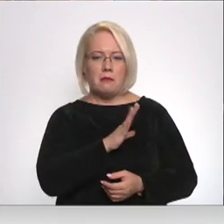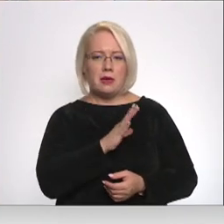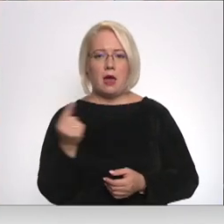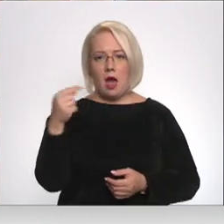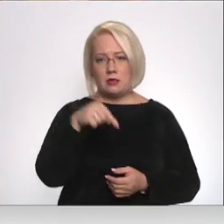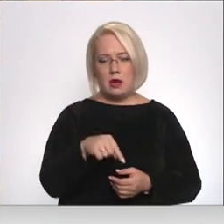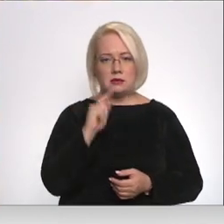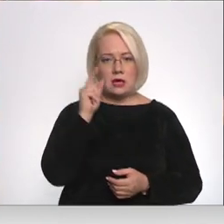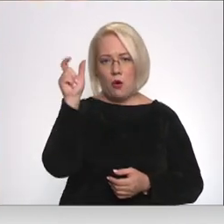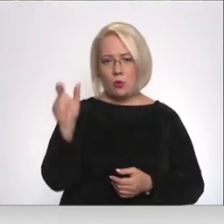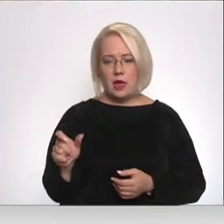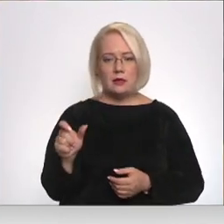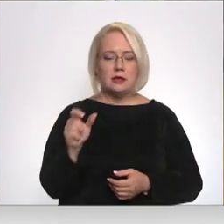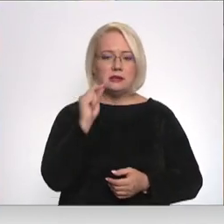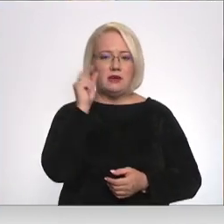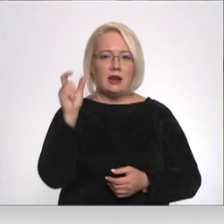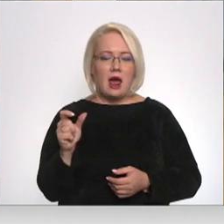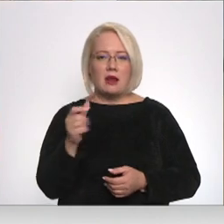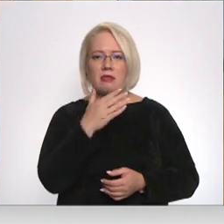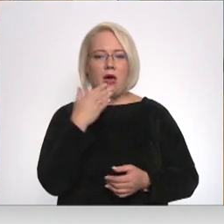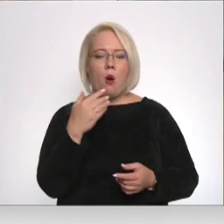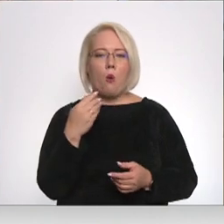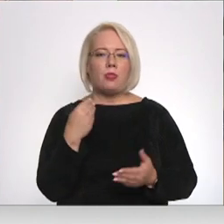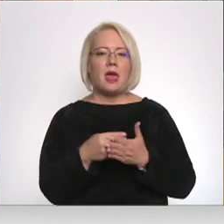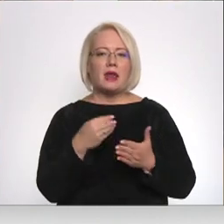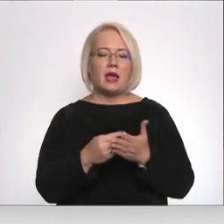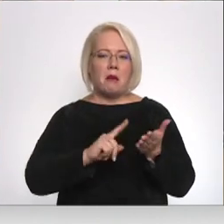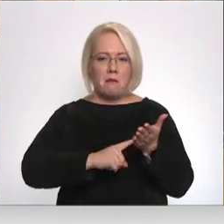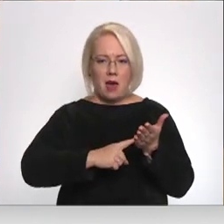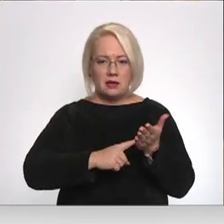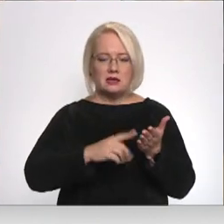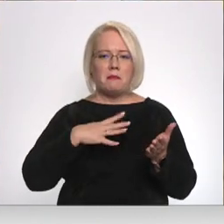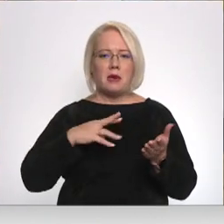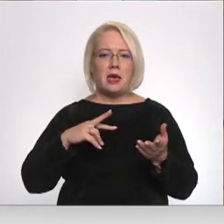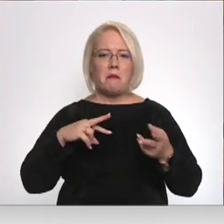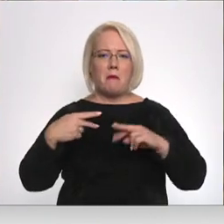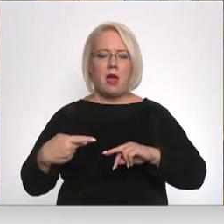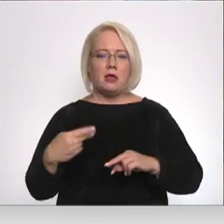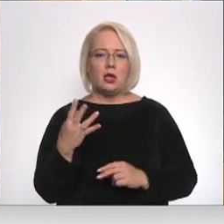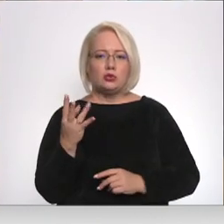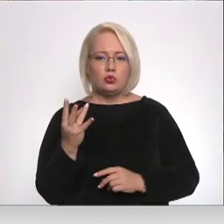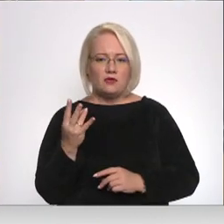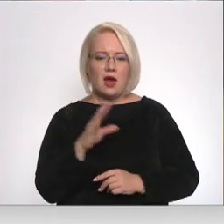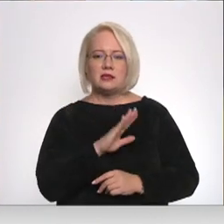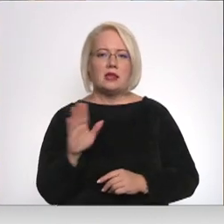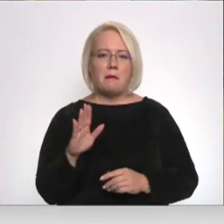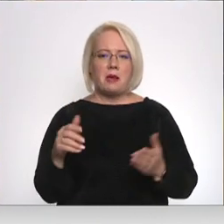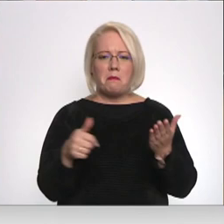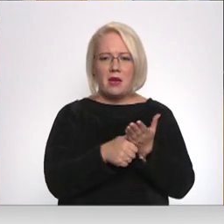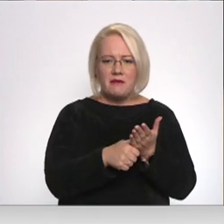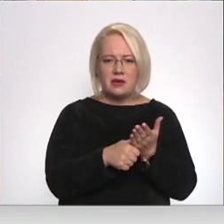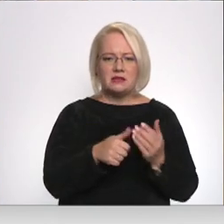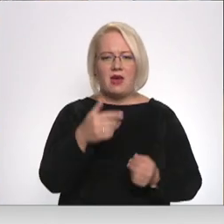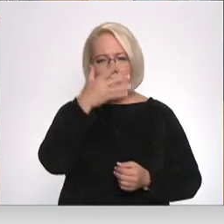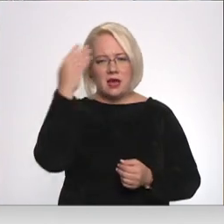atnācis jaunietis, vīrietis ar nederīgu pasi, kur bija mainīts uzvārds un nebija piefiksēts vai bija